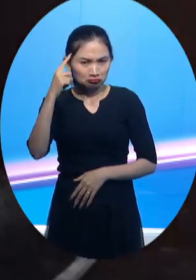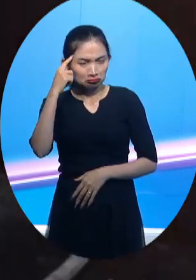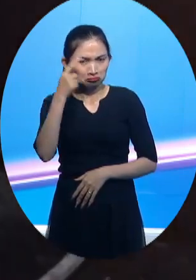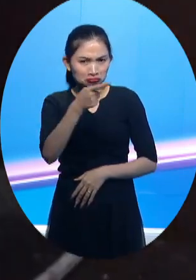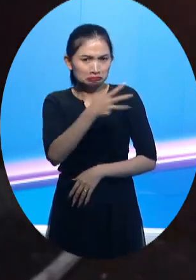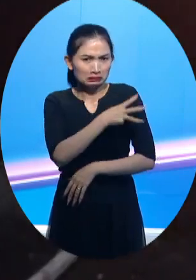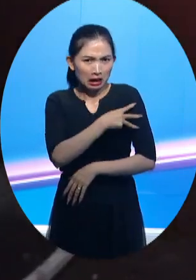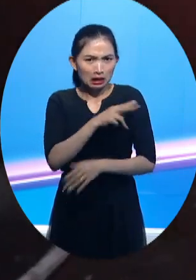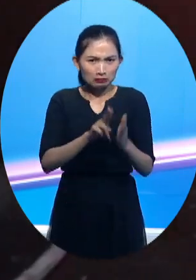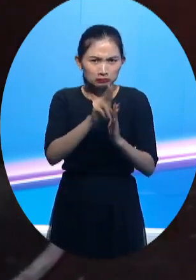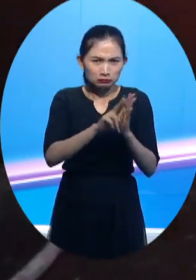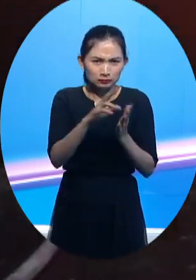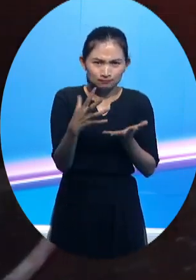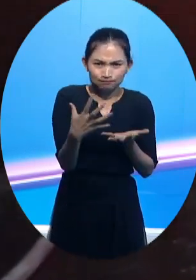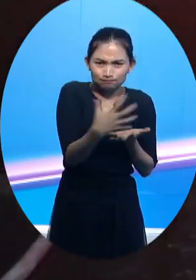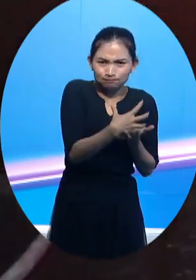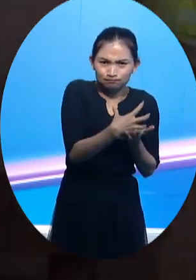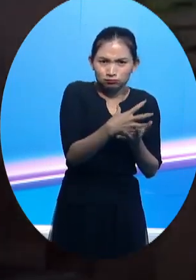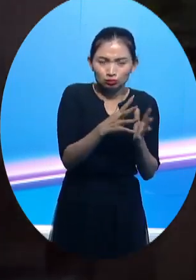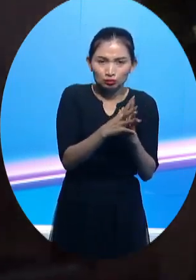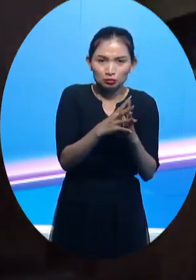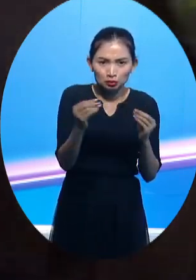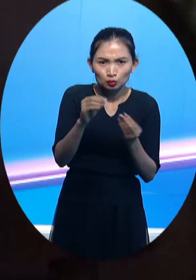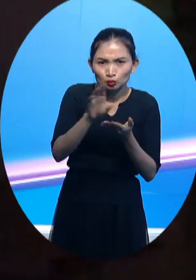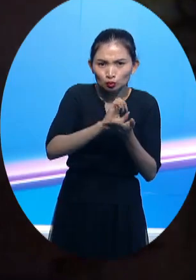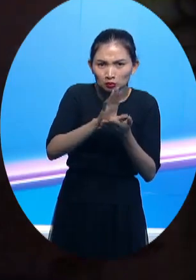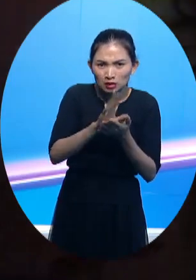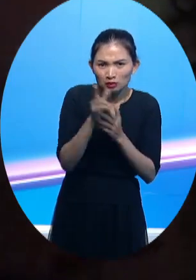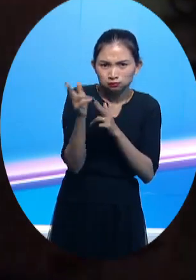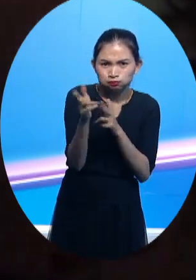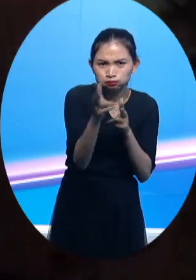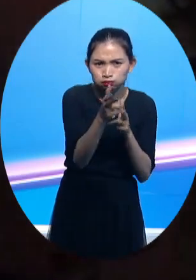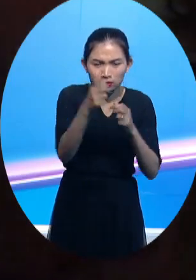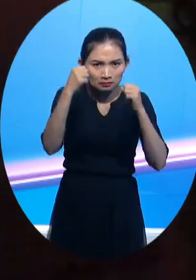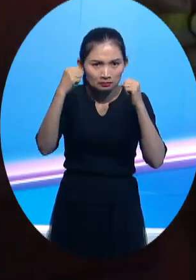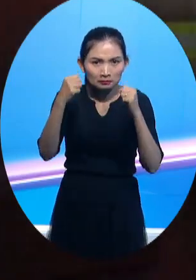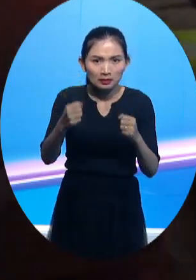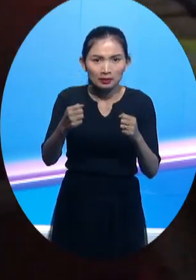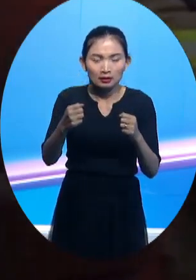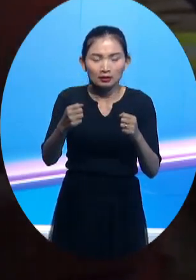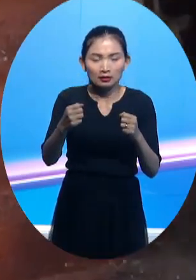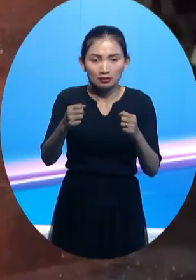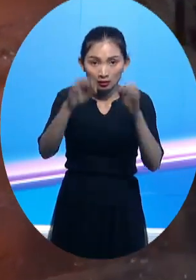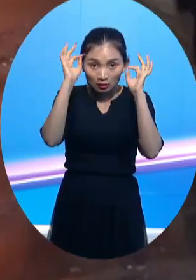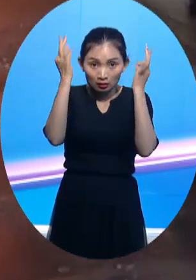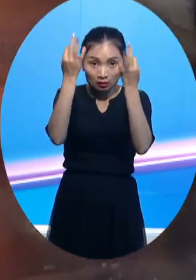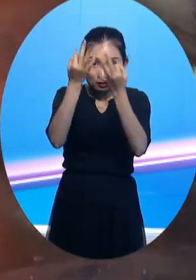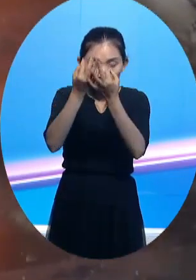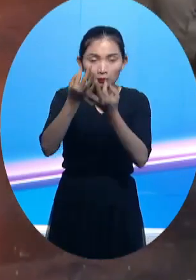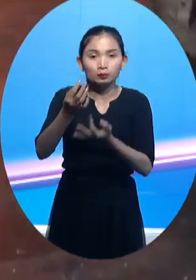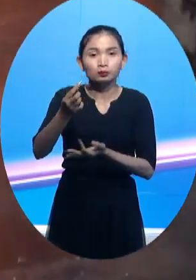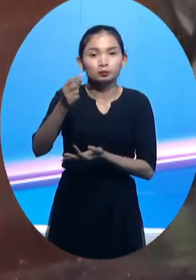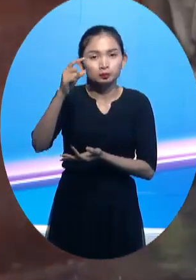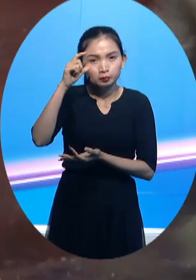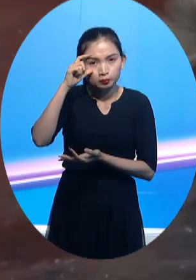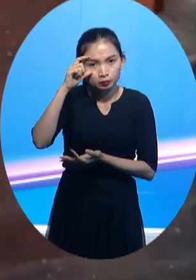tấn công lớn Nga hiện đang nắm quyền kiểm soát các vùng lãnh thổ ở phía Đông và phía nam Ukraina Tổng thống Putin tỏ ra quyết tâm sẽ trả